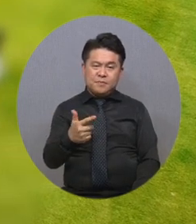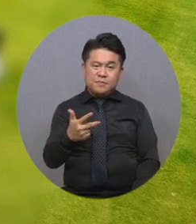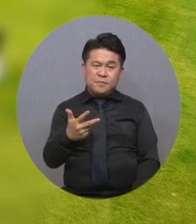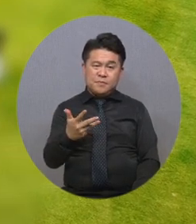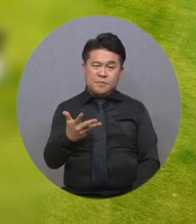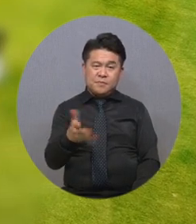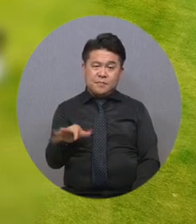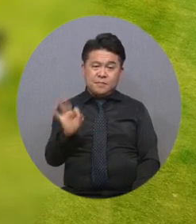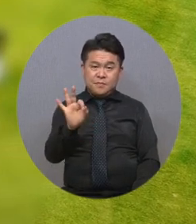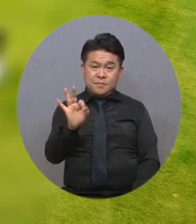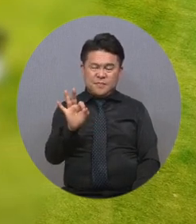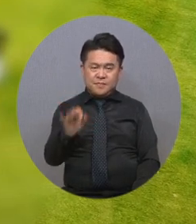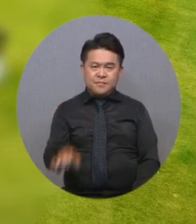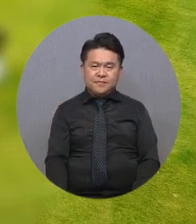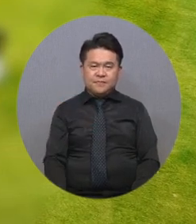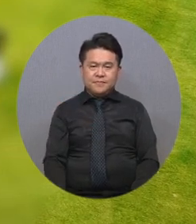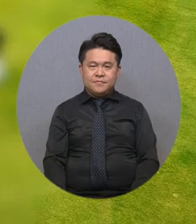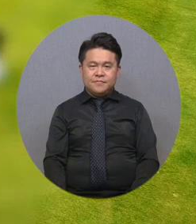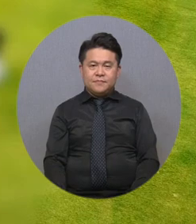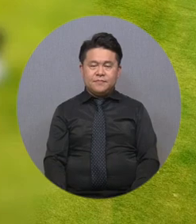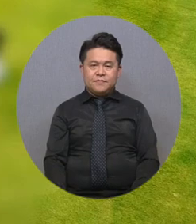여섯, 일곱, 여덟, 아홉.